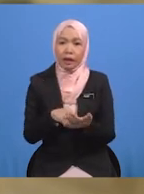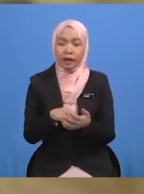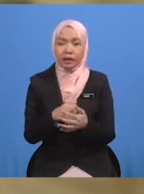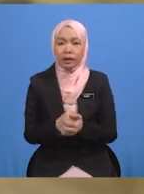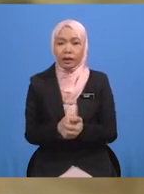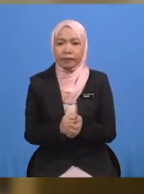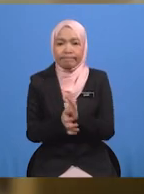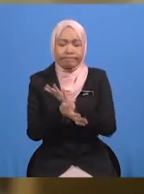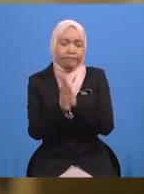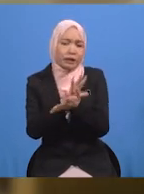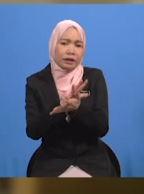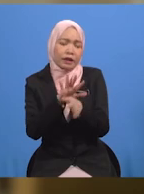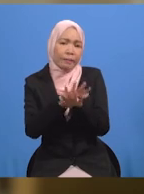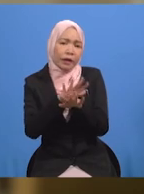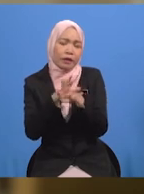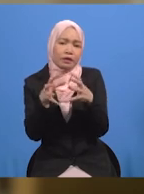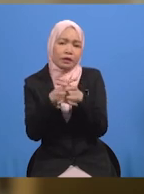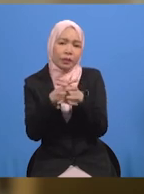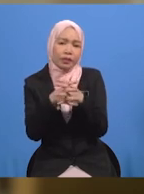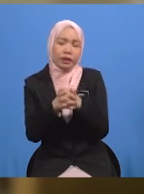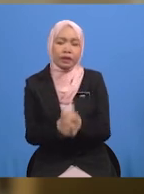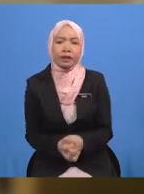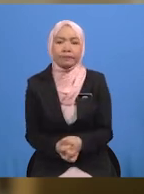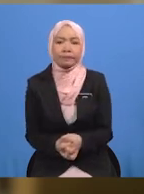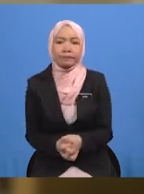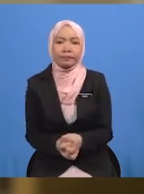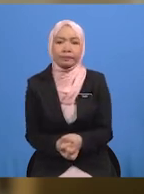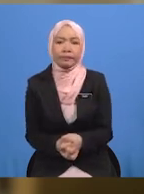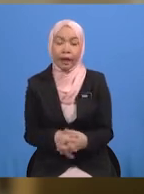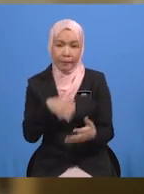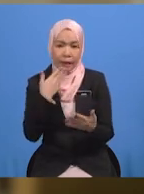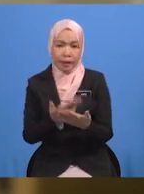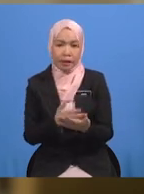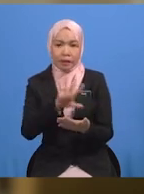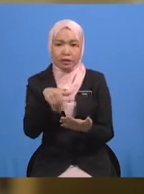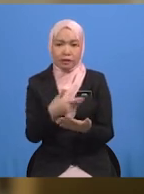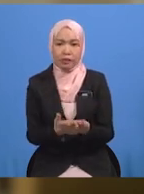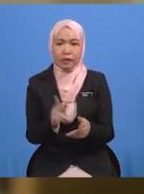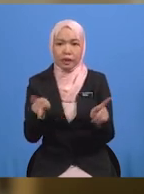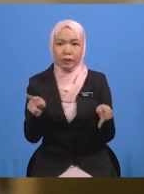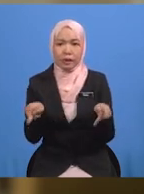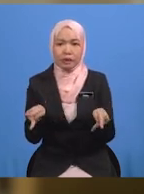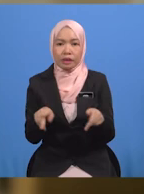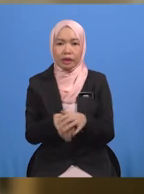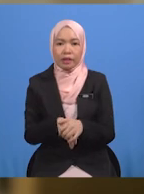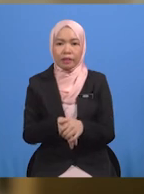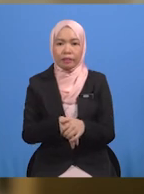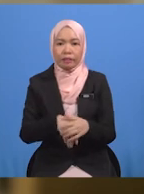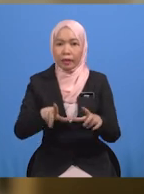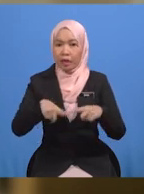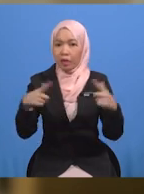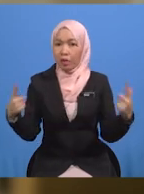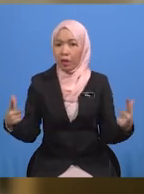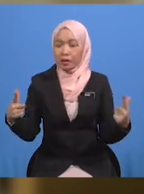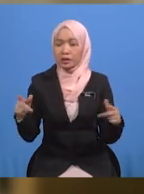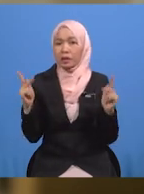tangan mereka. Baiklah para pelajar yang cikgu hormati, mari kita lihat peluasan kuasa barat dalam